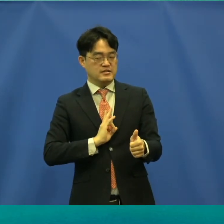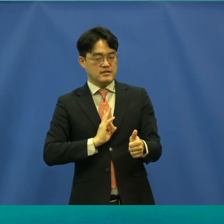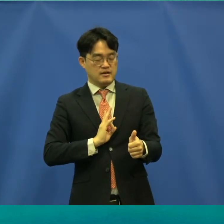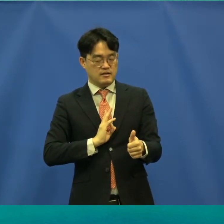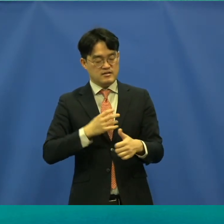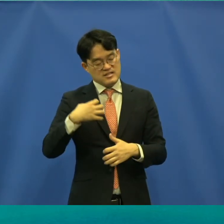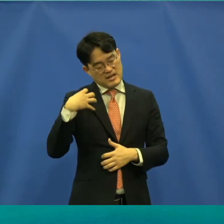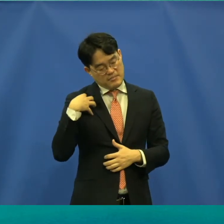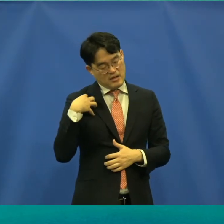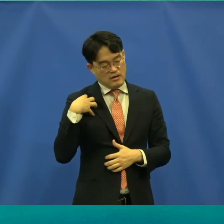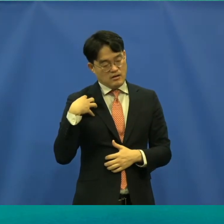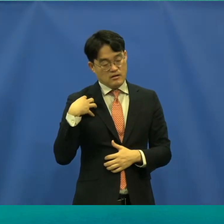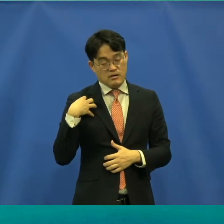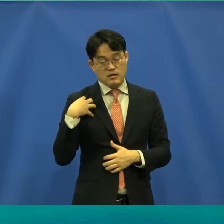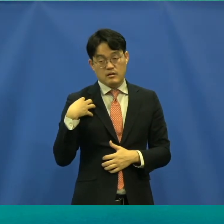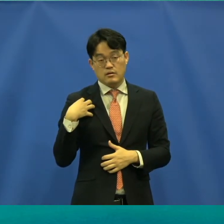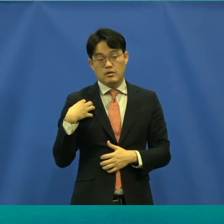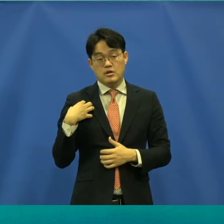그런데 여기 아미떼의 아들은